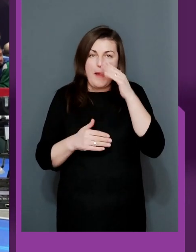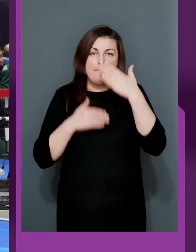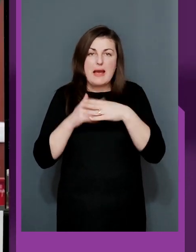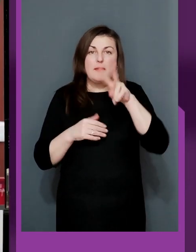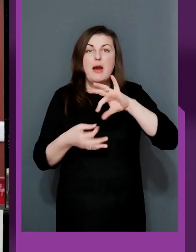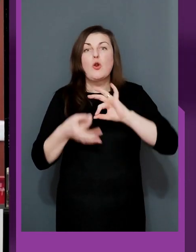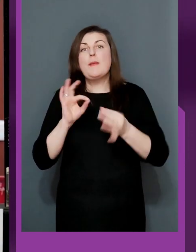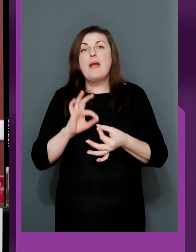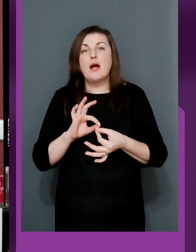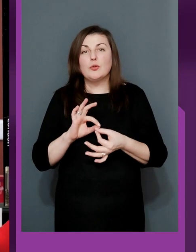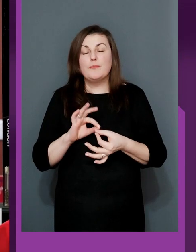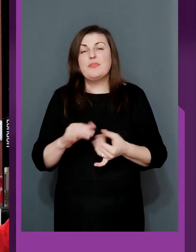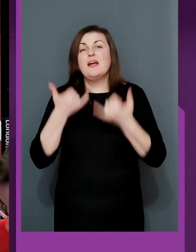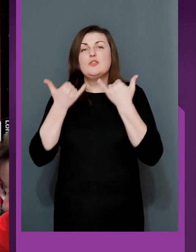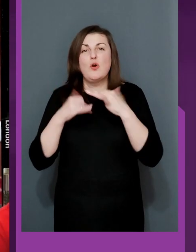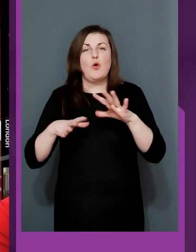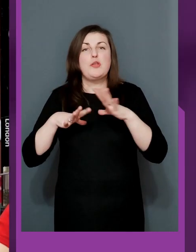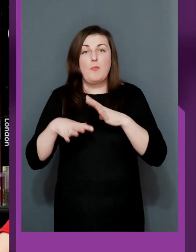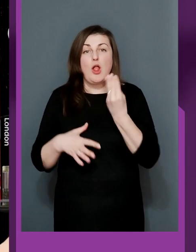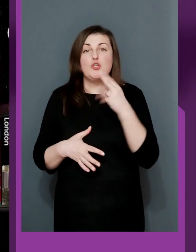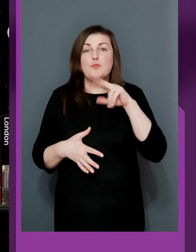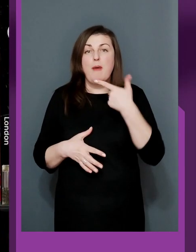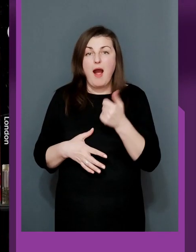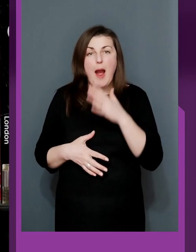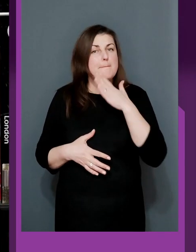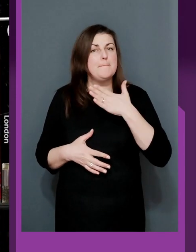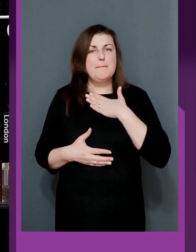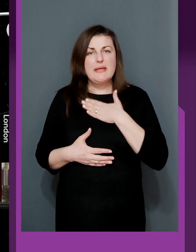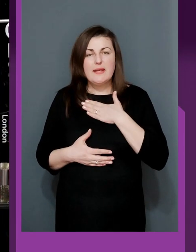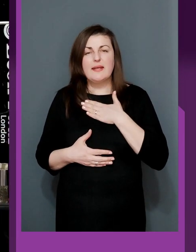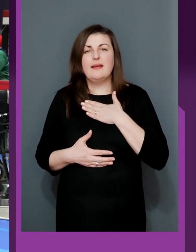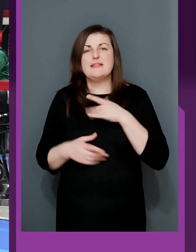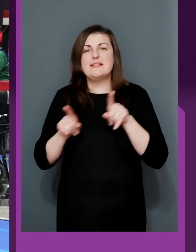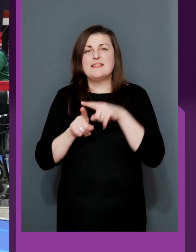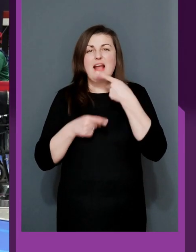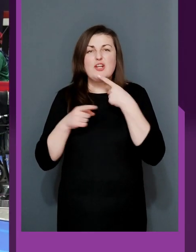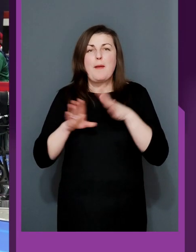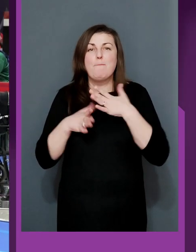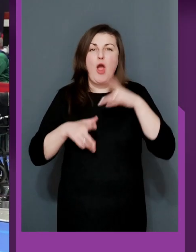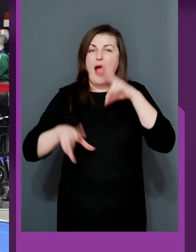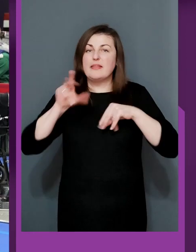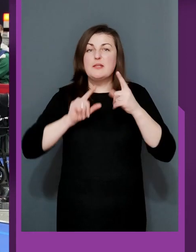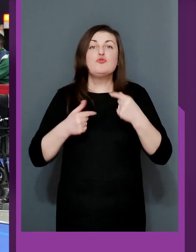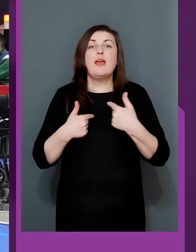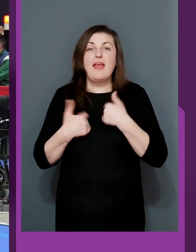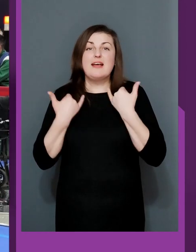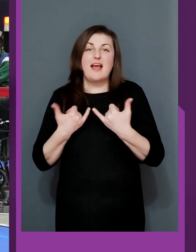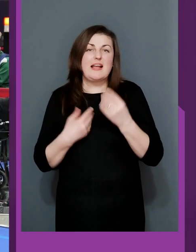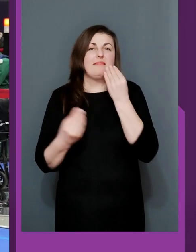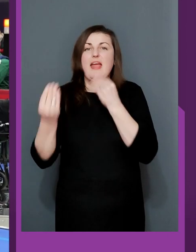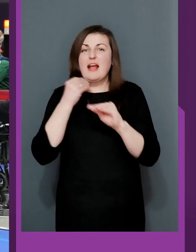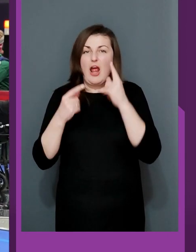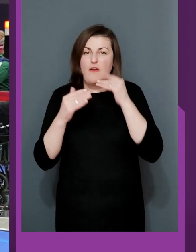перед паралімпіадою сьогодні була шпага мій скажемо так моя надія тому що я зараз